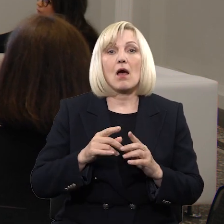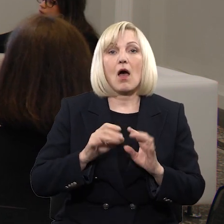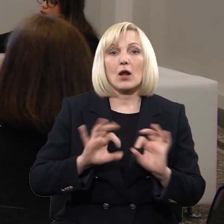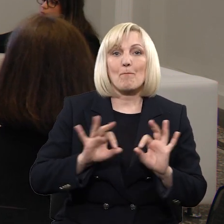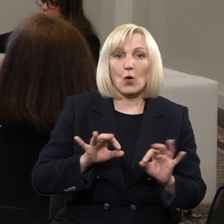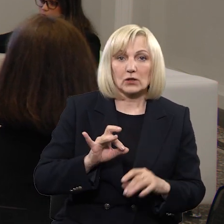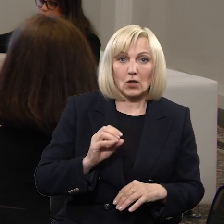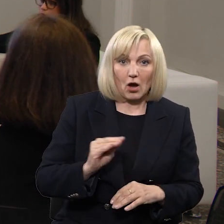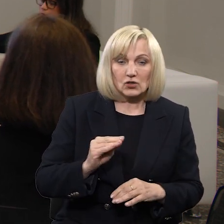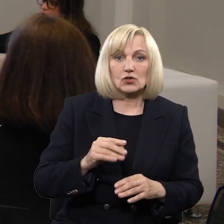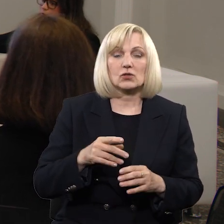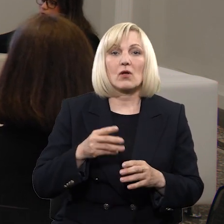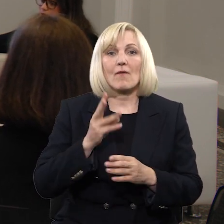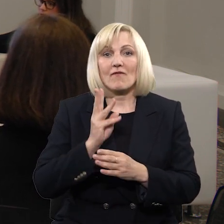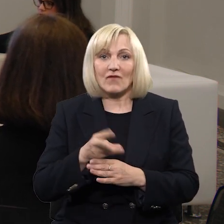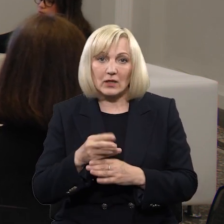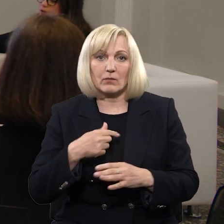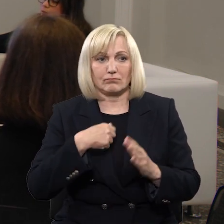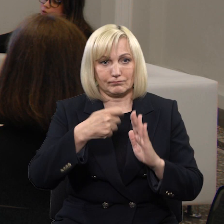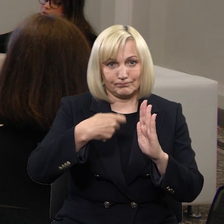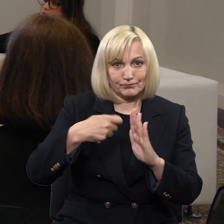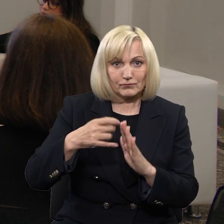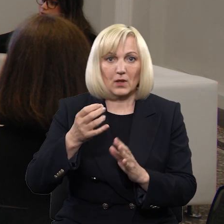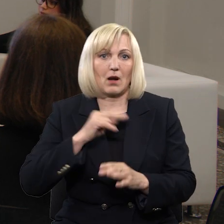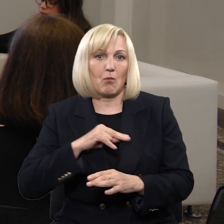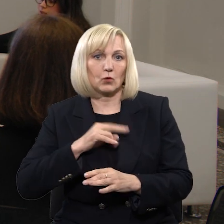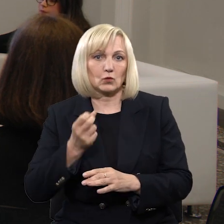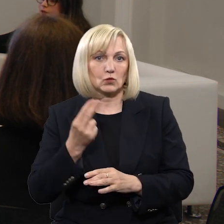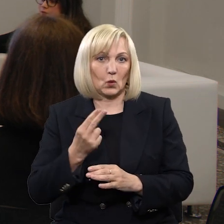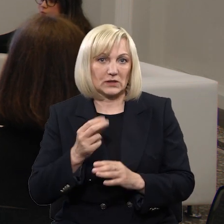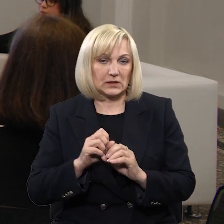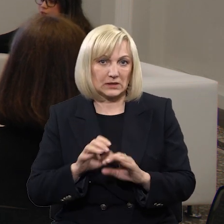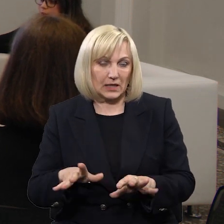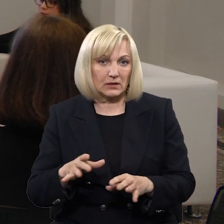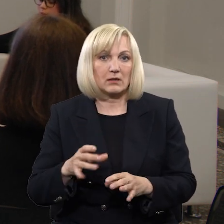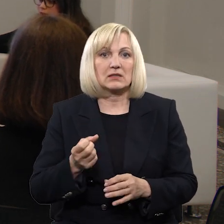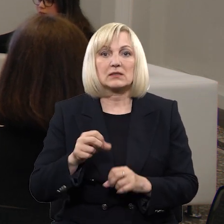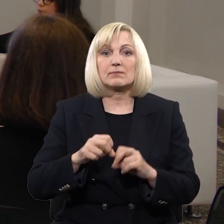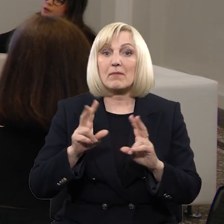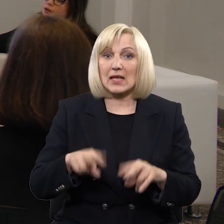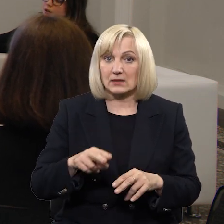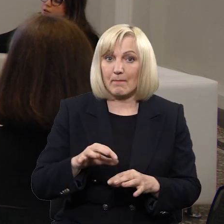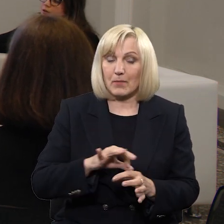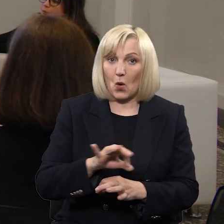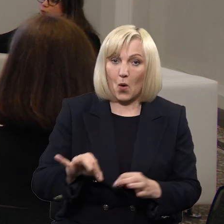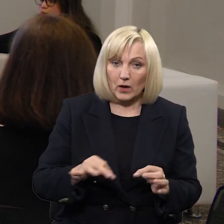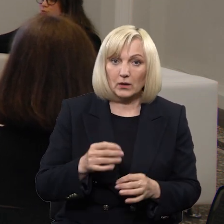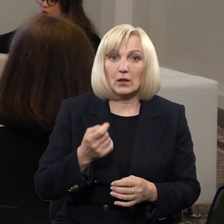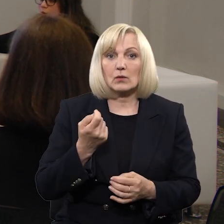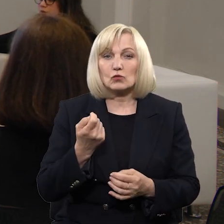контент Мы полностью курируем трансляции работы в социальных сетях занимаемся с проектом